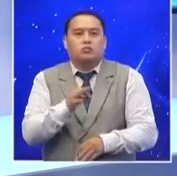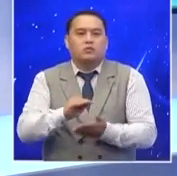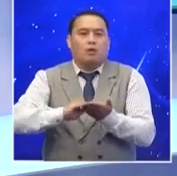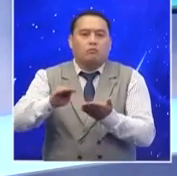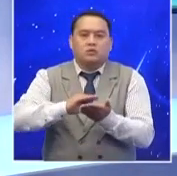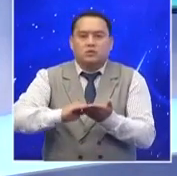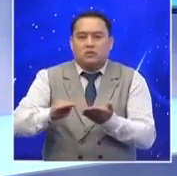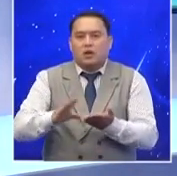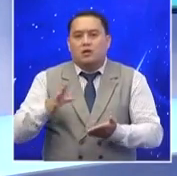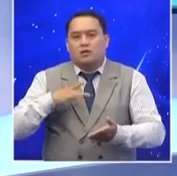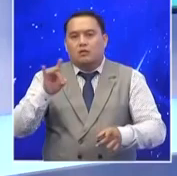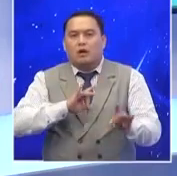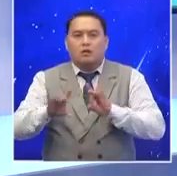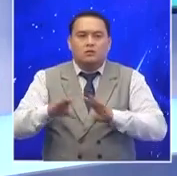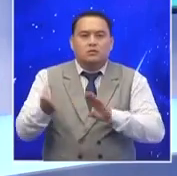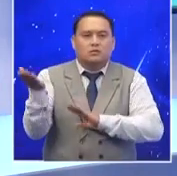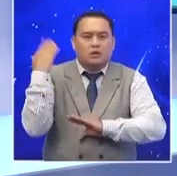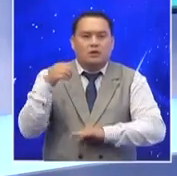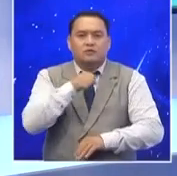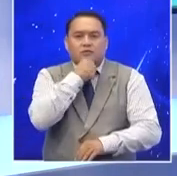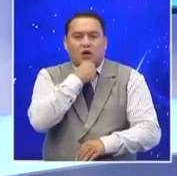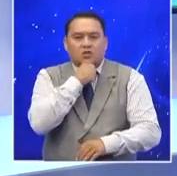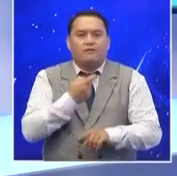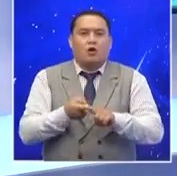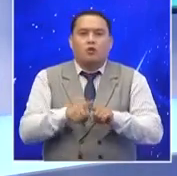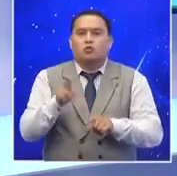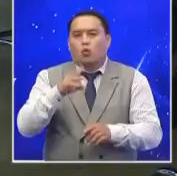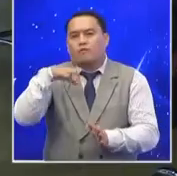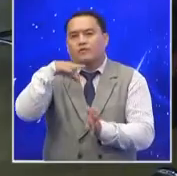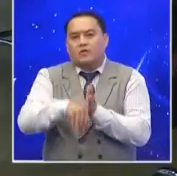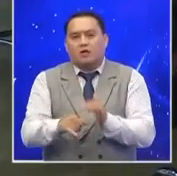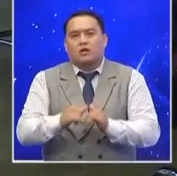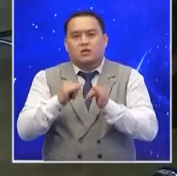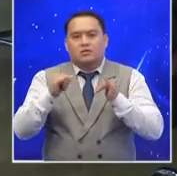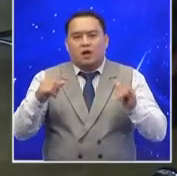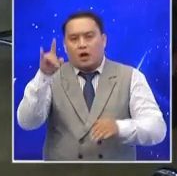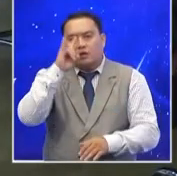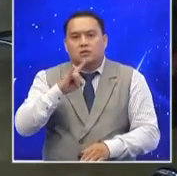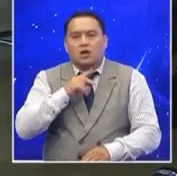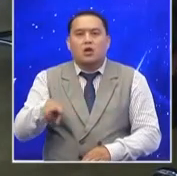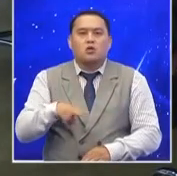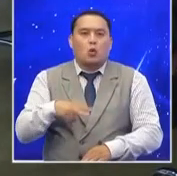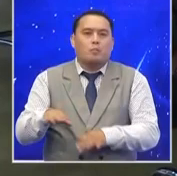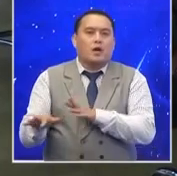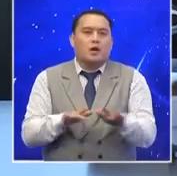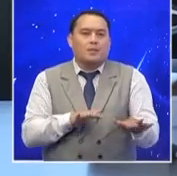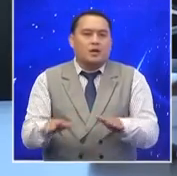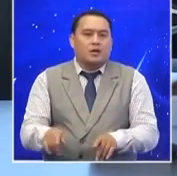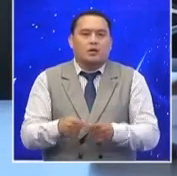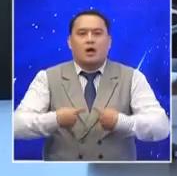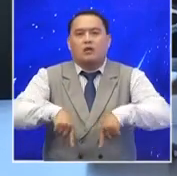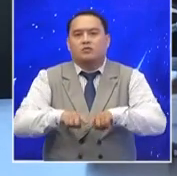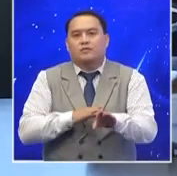в антологии стали рассказы представителей старшего поколения, тех, кто внес значительный вклад в развитие казахской литературы.